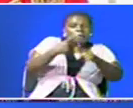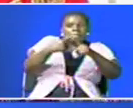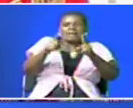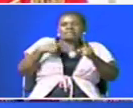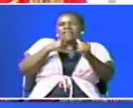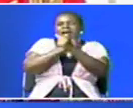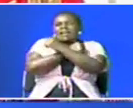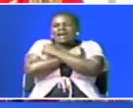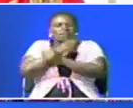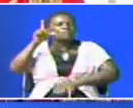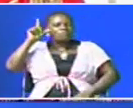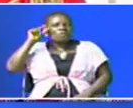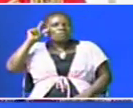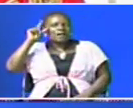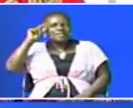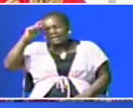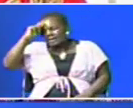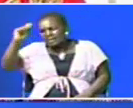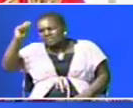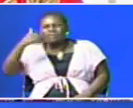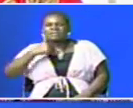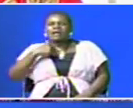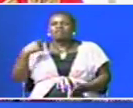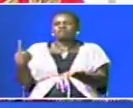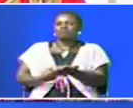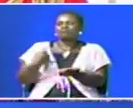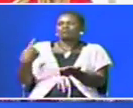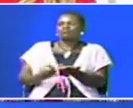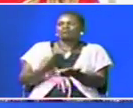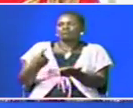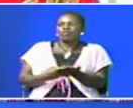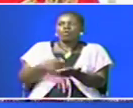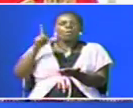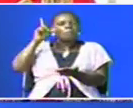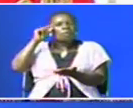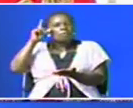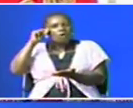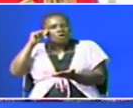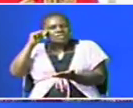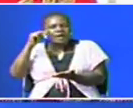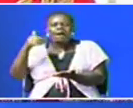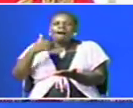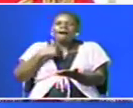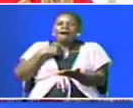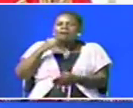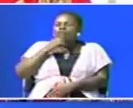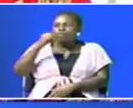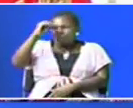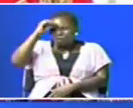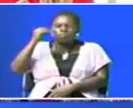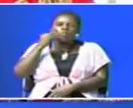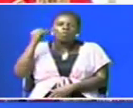napenda watu wetu wa Mombasa, wanaheshimu sana wazungu. Hata kule Mombasa watamu, ziko fanage nyingi sana